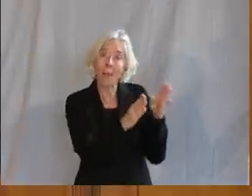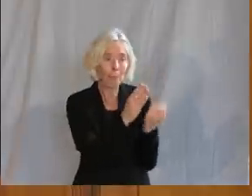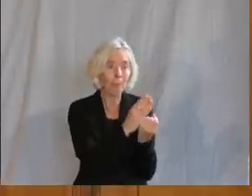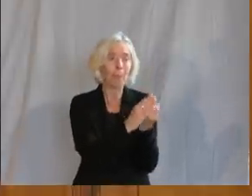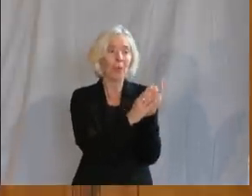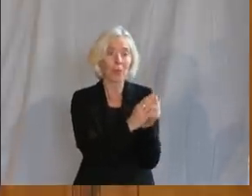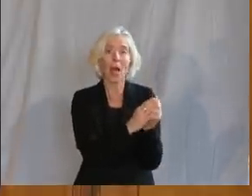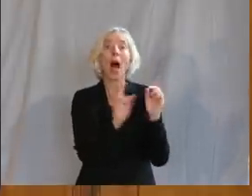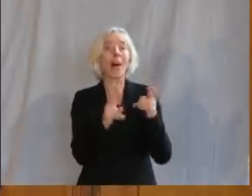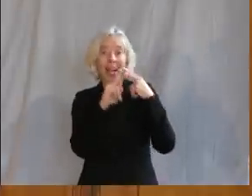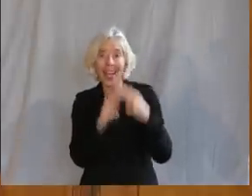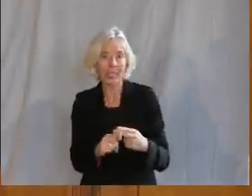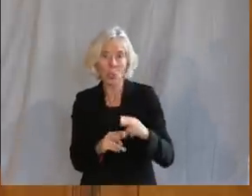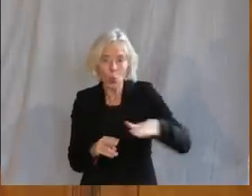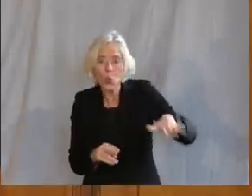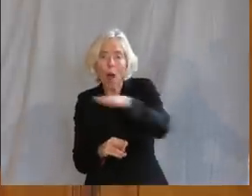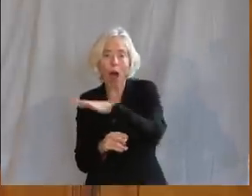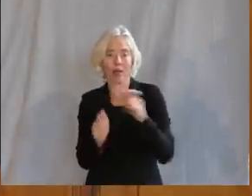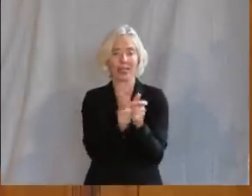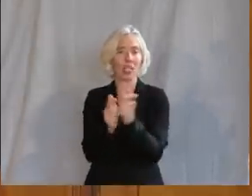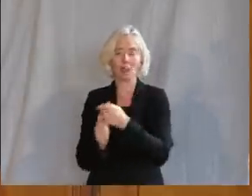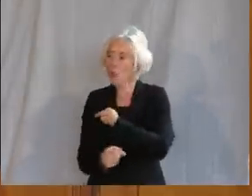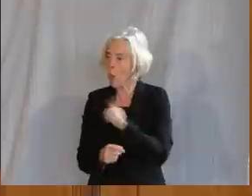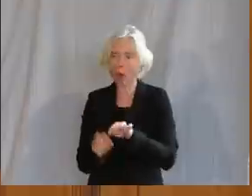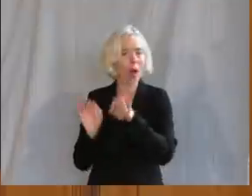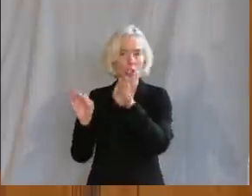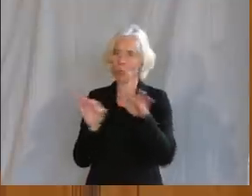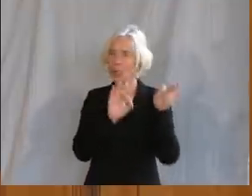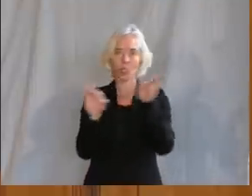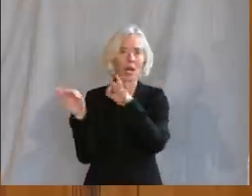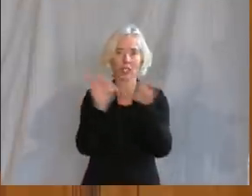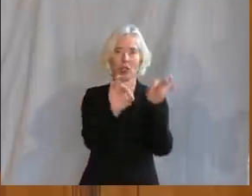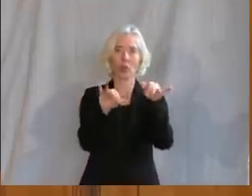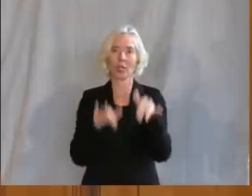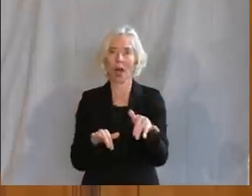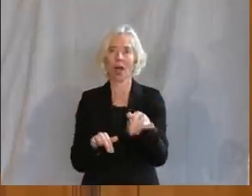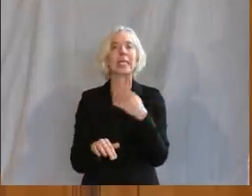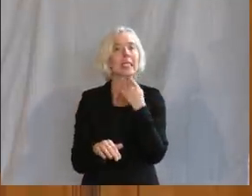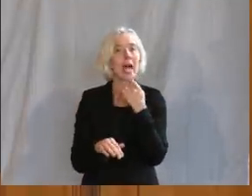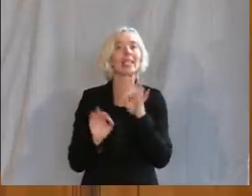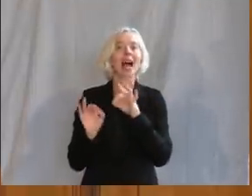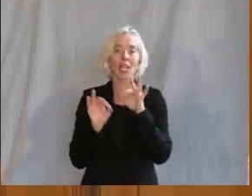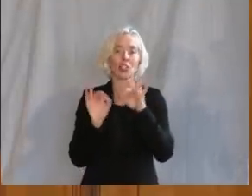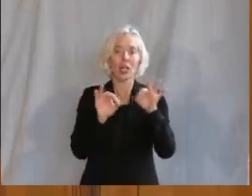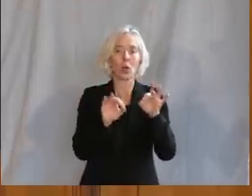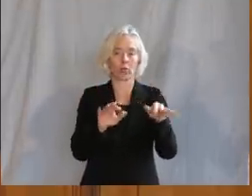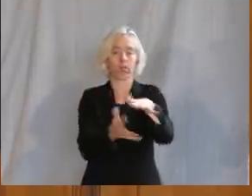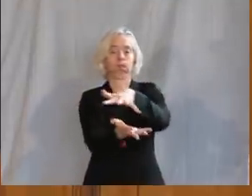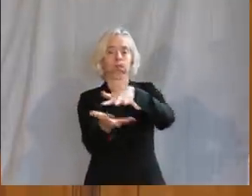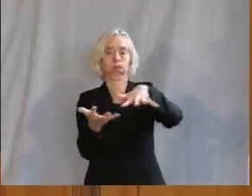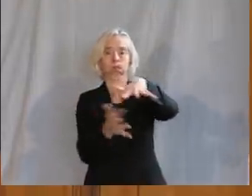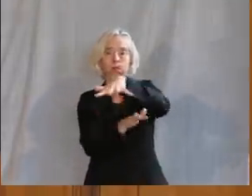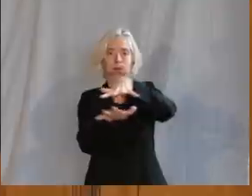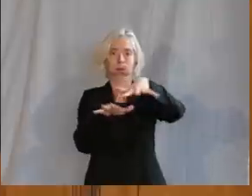der Gesellschaft statt. Wir sprechen jetzt eben deshalb von einem diffusen Infektionsgeschehen,